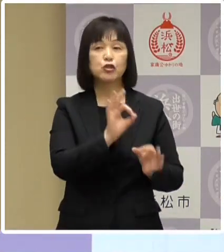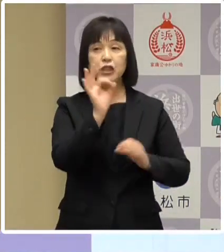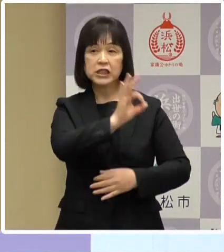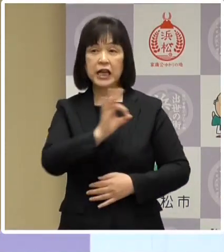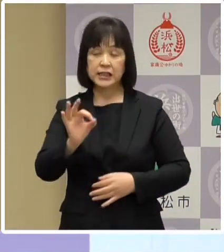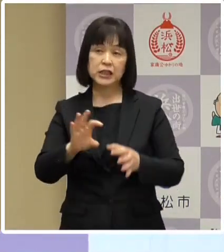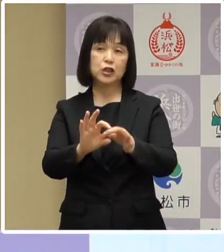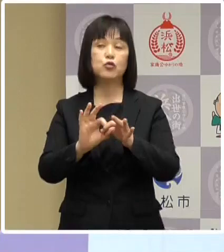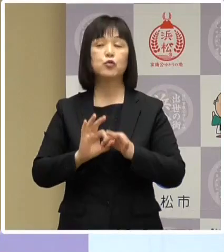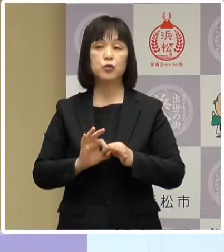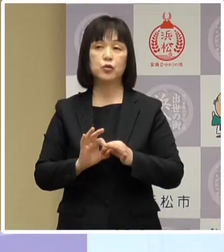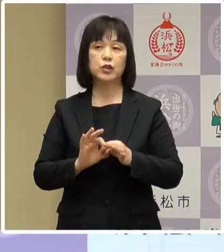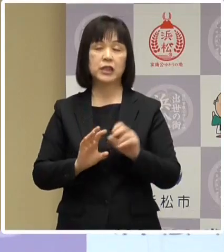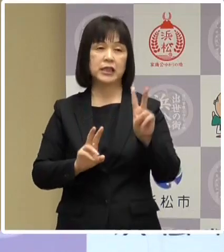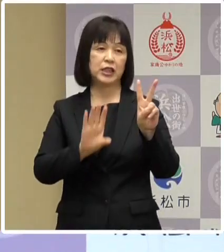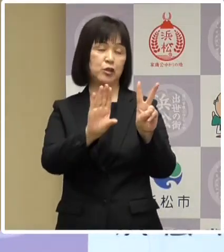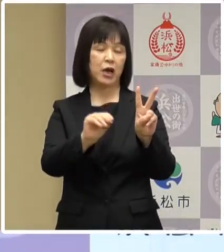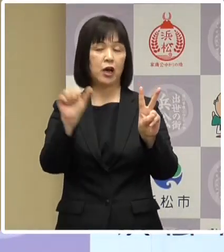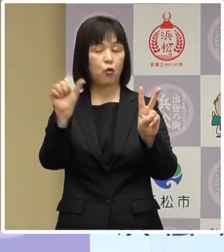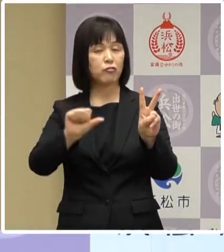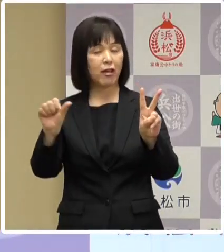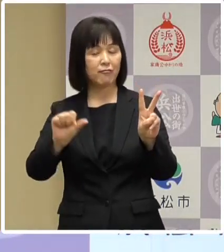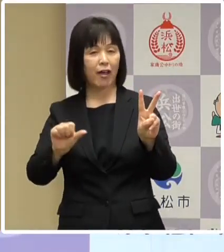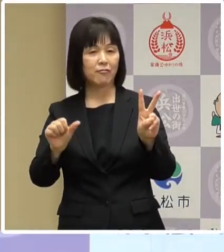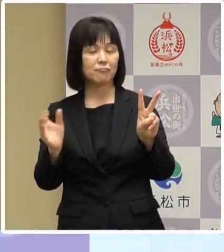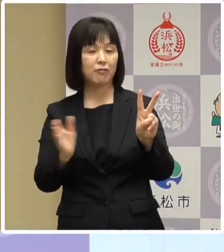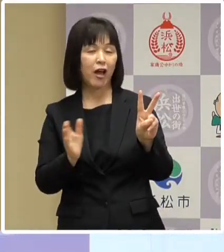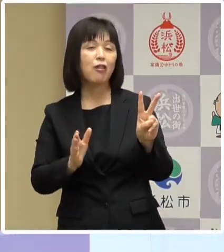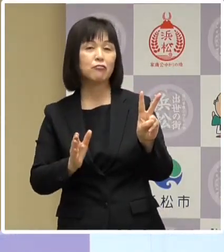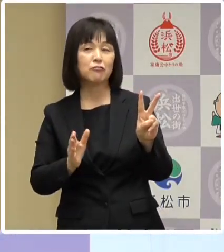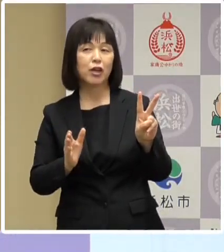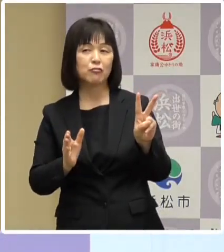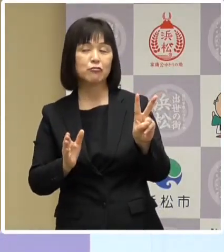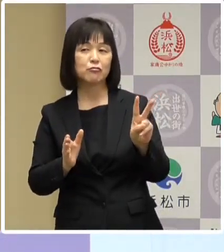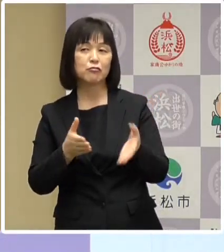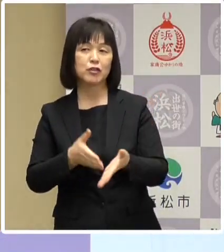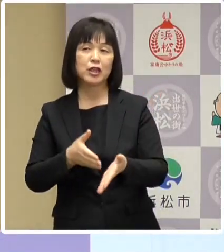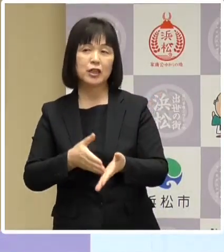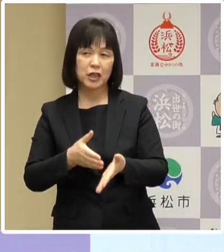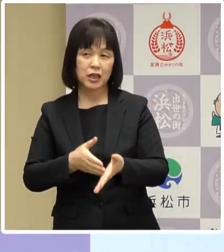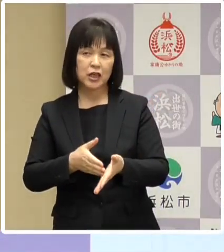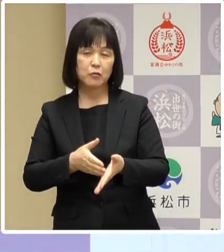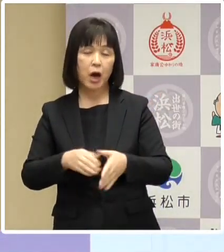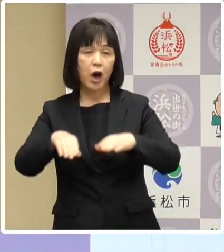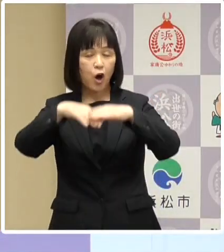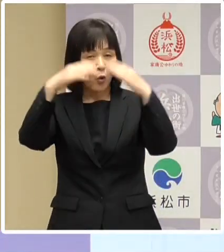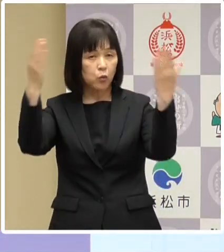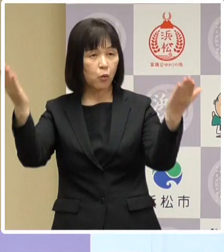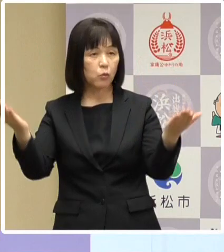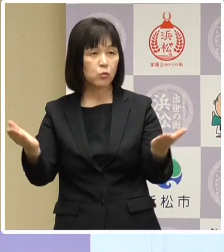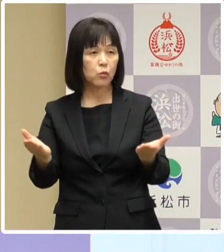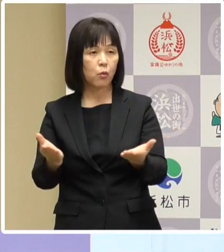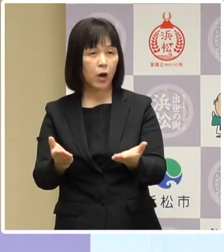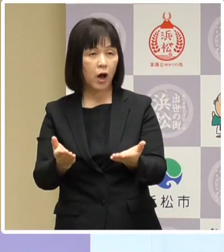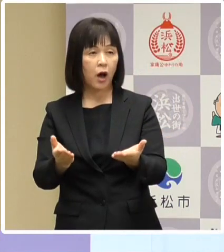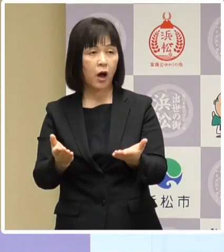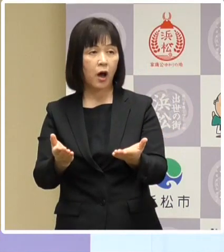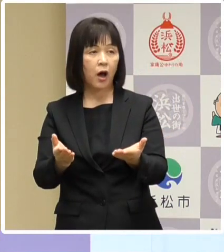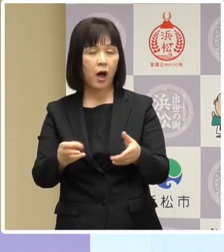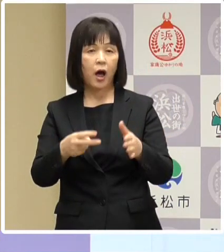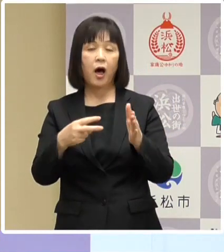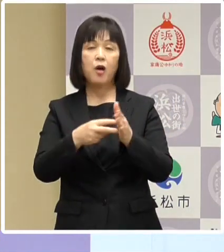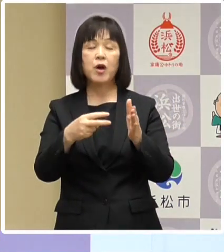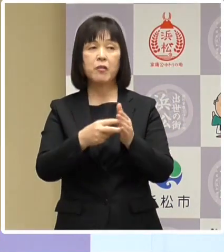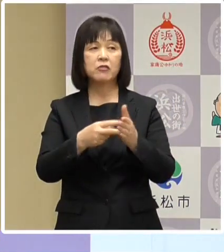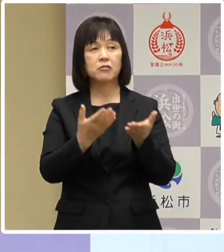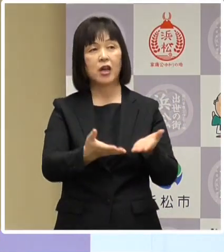う2万5000点ぐらいあるということですけれど、この大部分が浜松で今後収蔵されていく